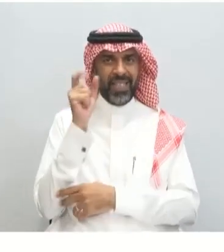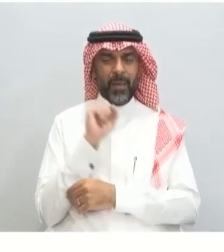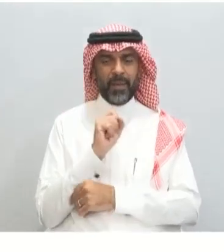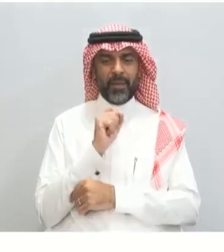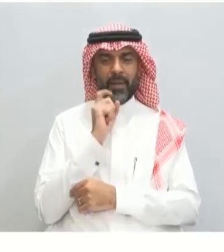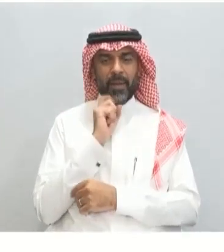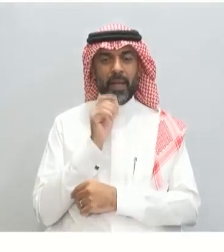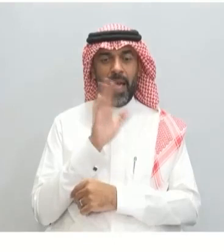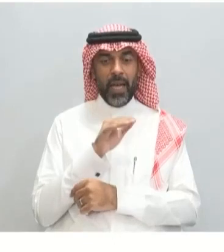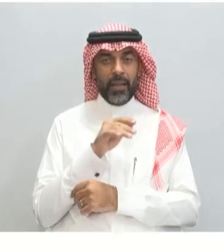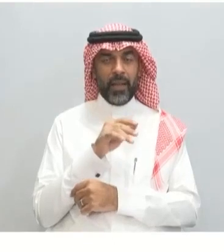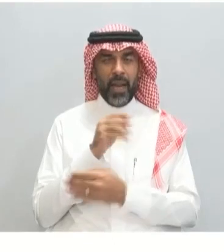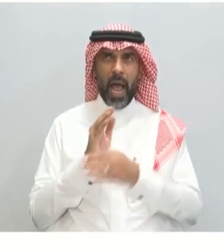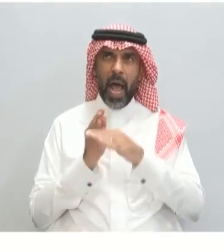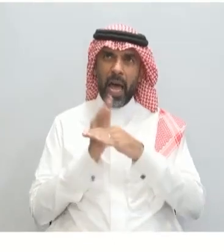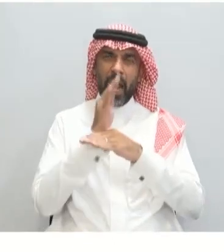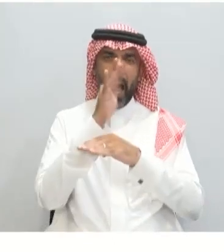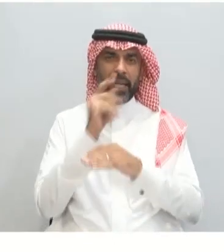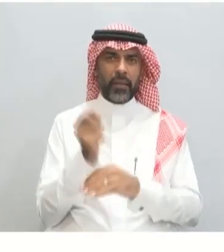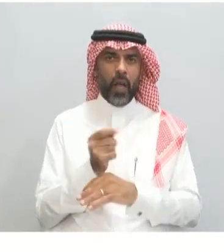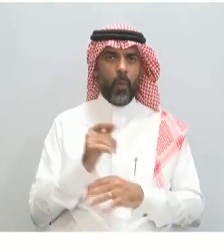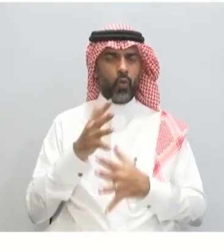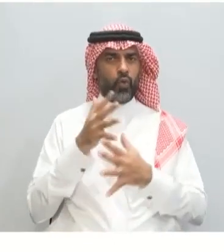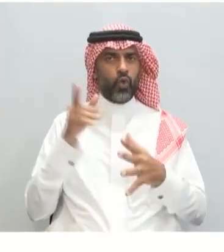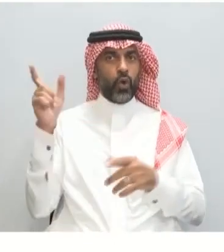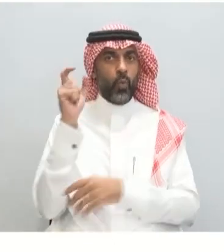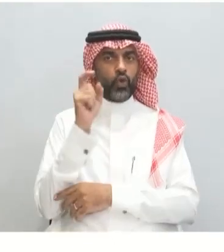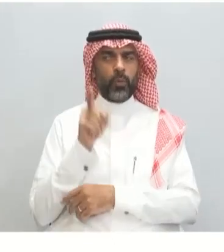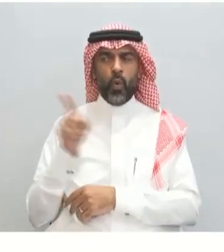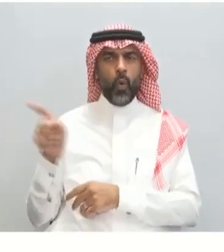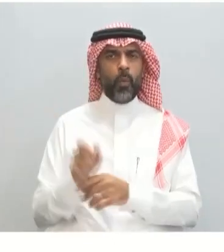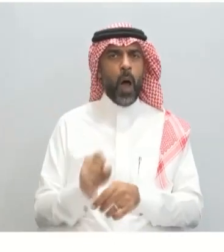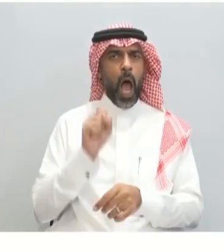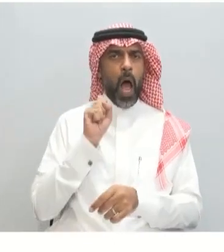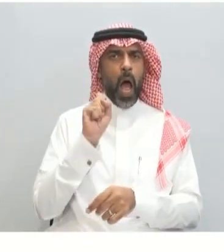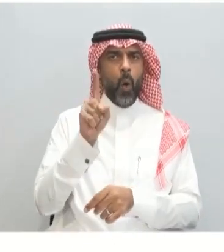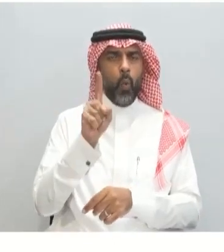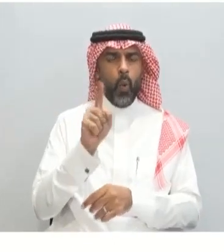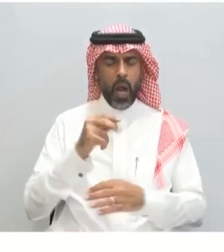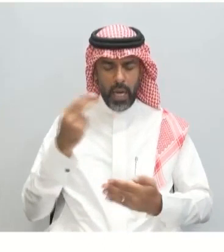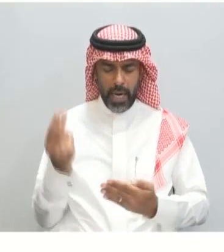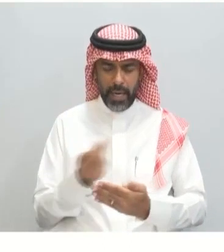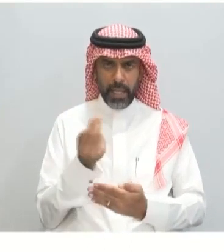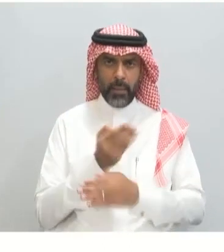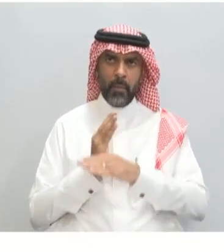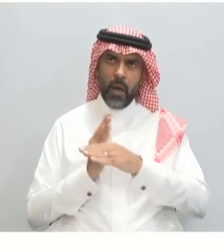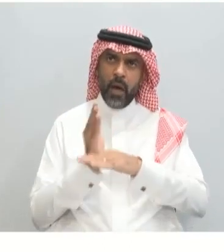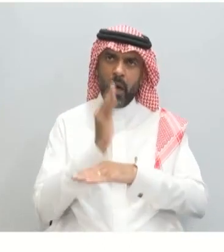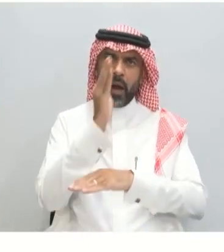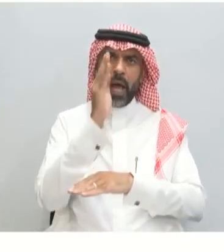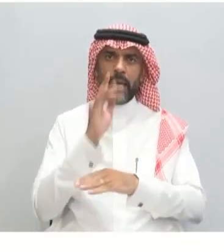الخرائط الذي برع وابدع بها المسلمون حيث هم اول من رسم هذه الخرائط